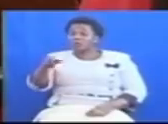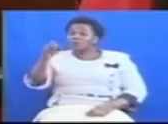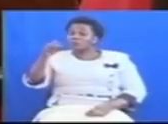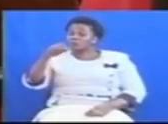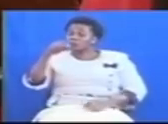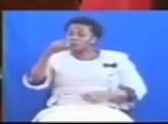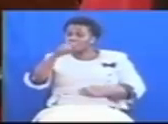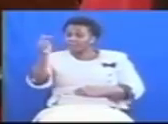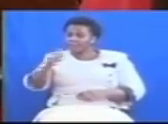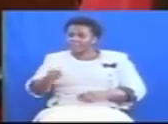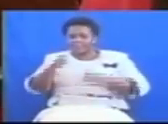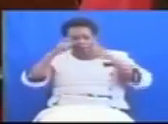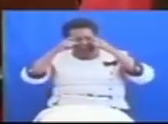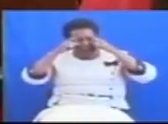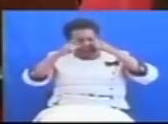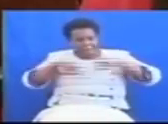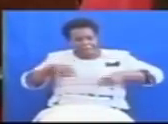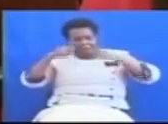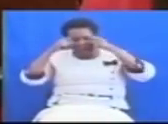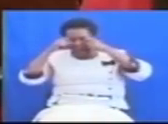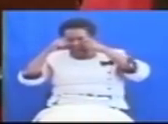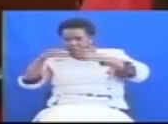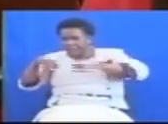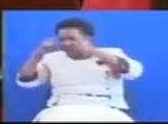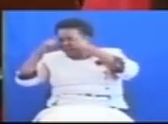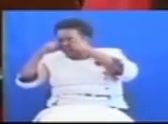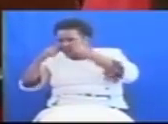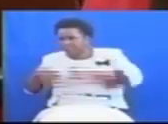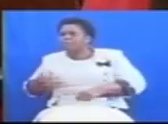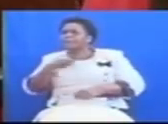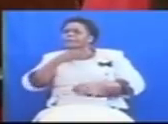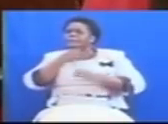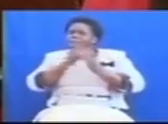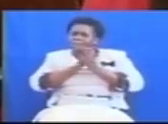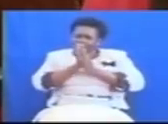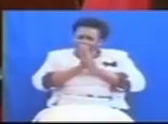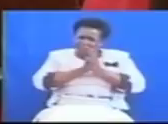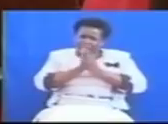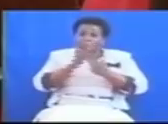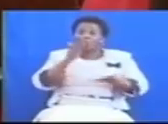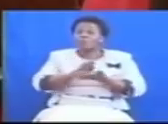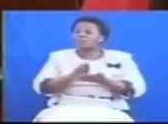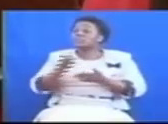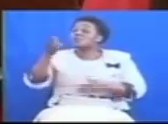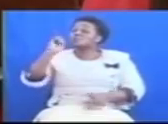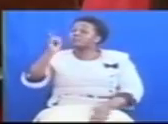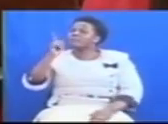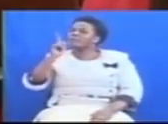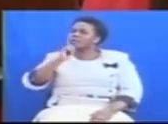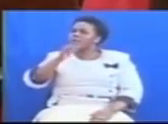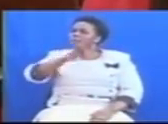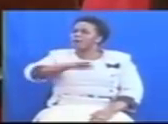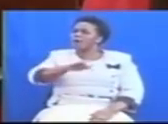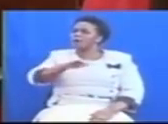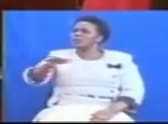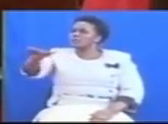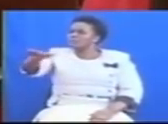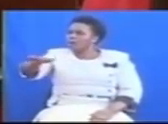Watanzania ni kuona umeme unapita kila sehemu. Je, sasa mheshimiwa naibu waziri